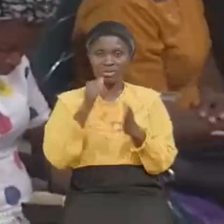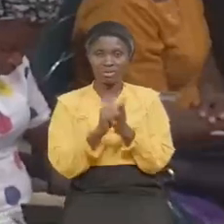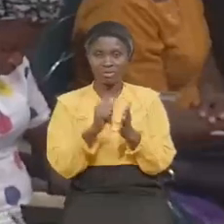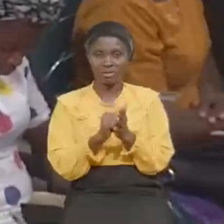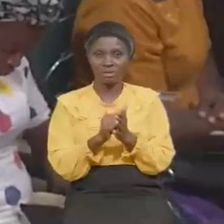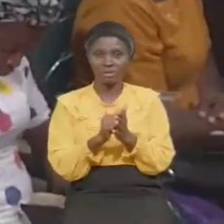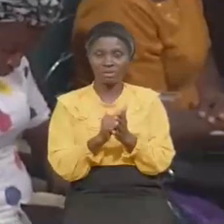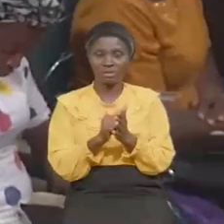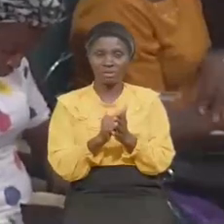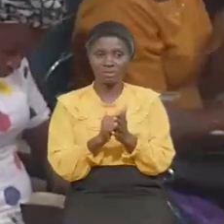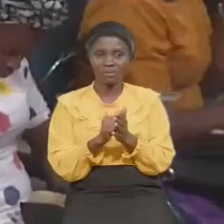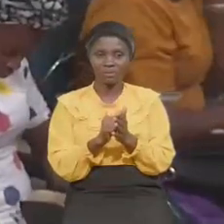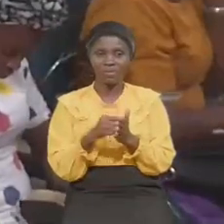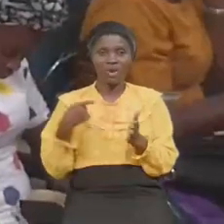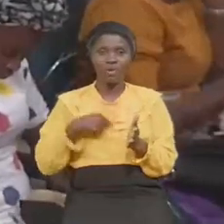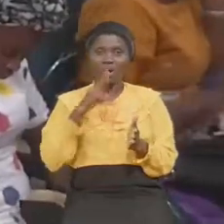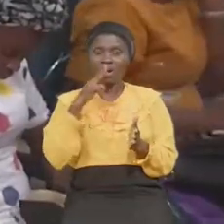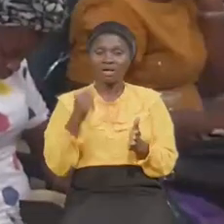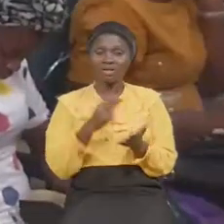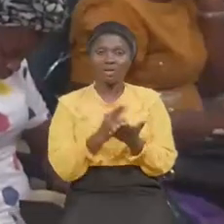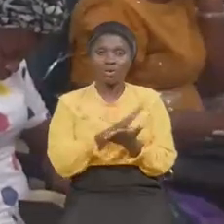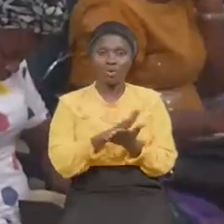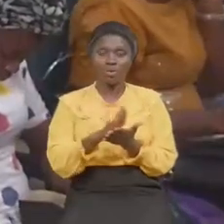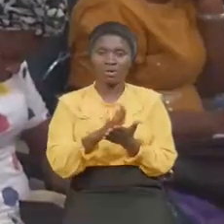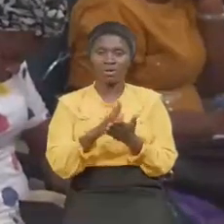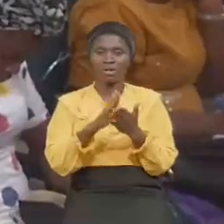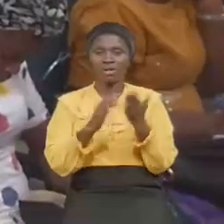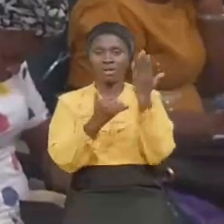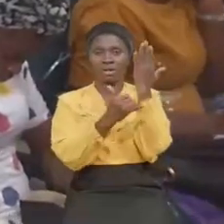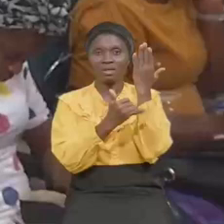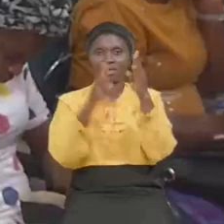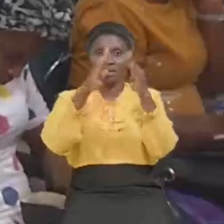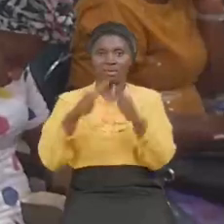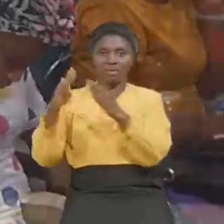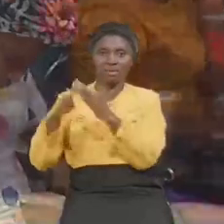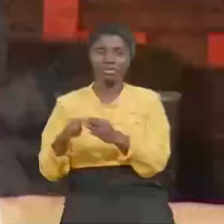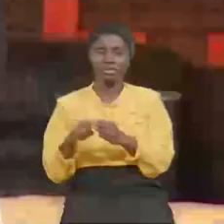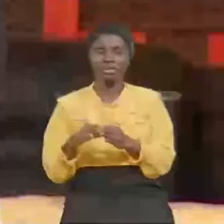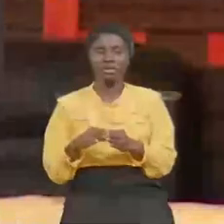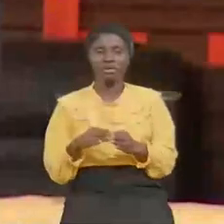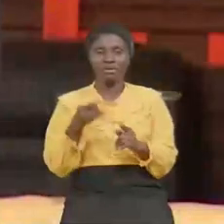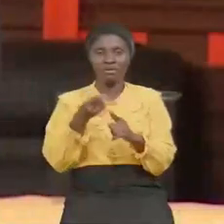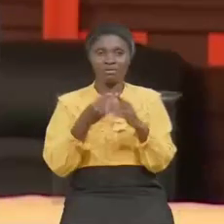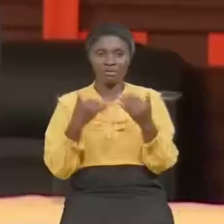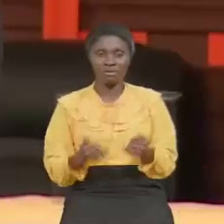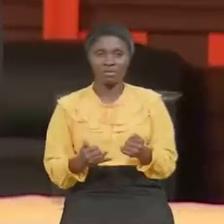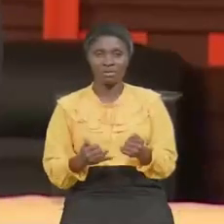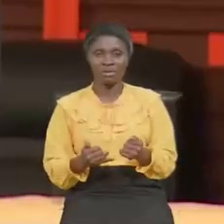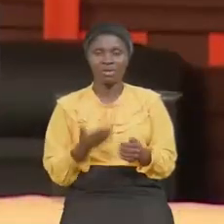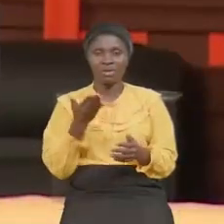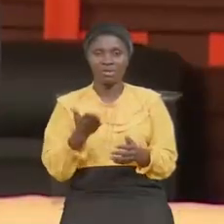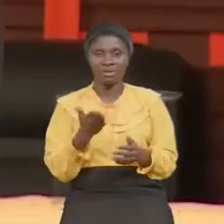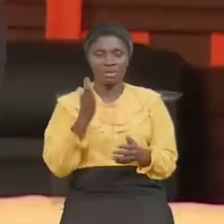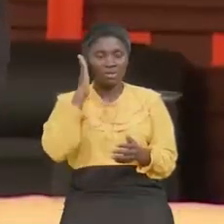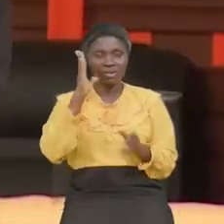Nous sommes la ville sainte. Car il n'entrera plus chez toi, ni incirconcis, ni impur, c'est